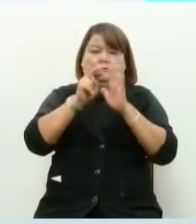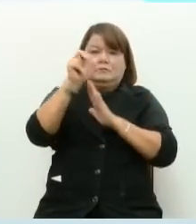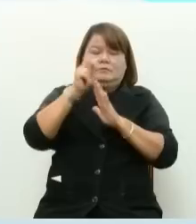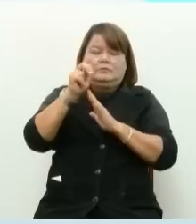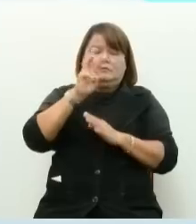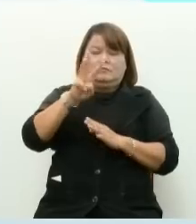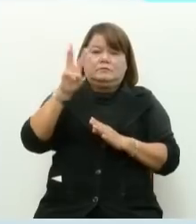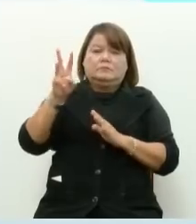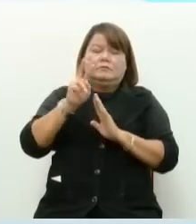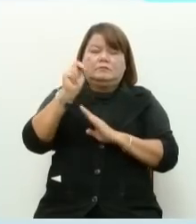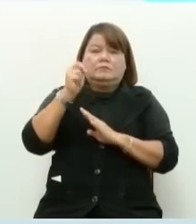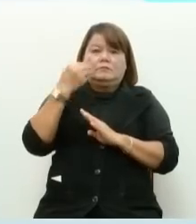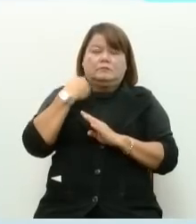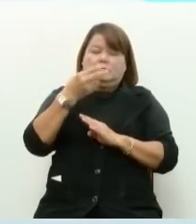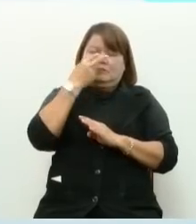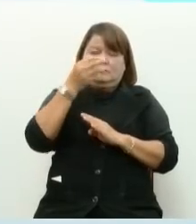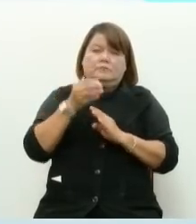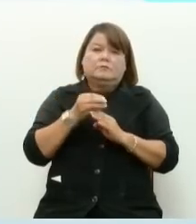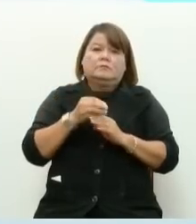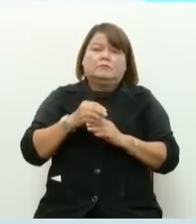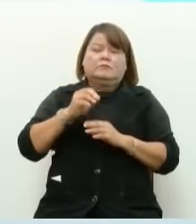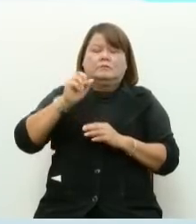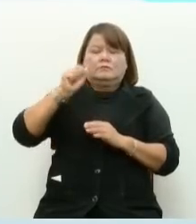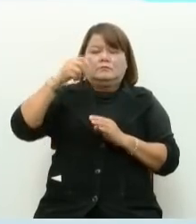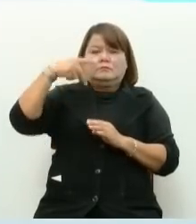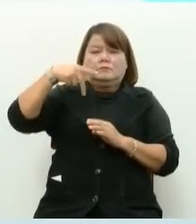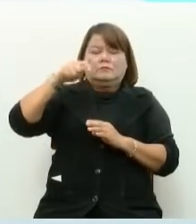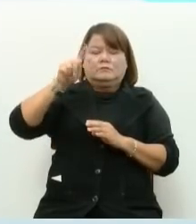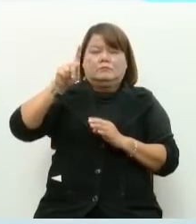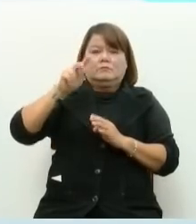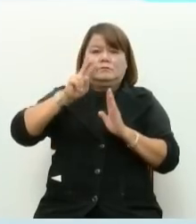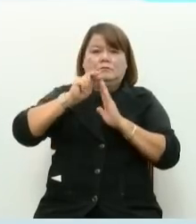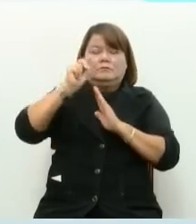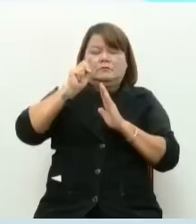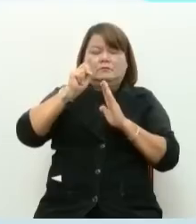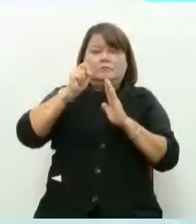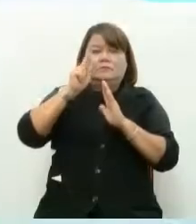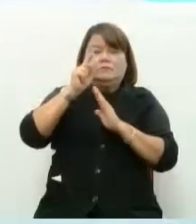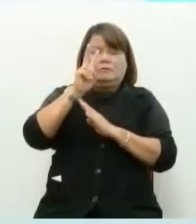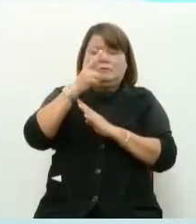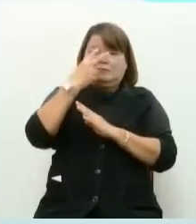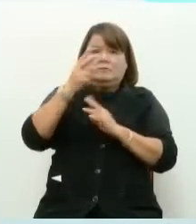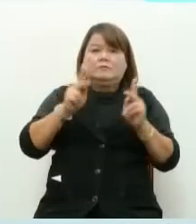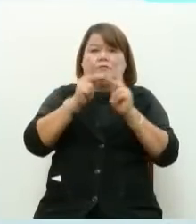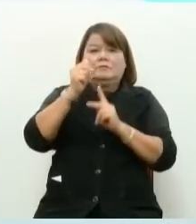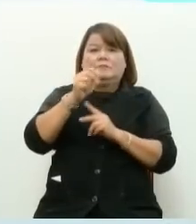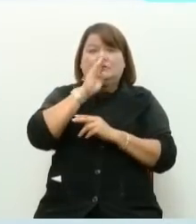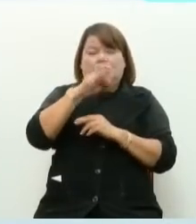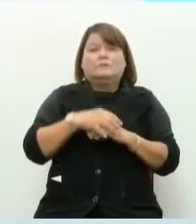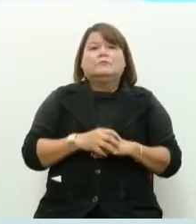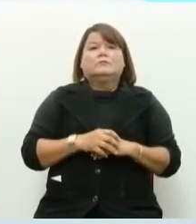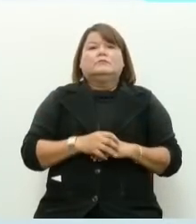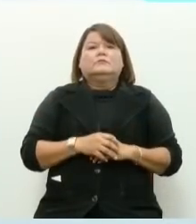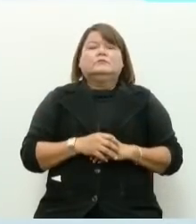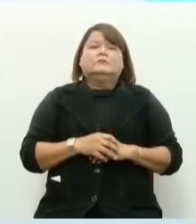www.nan2.go.th นะคะหรือจากช่องทางการติดต่อของสปป.น่านเขต2นั่นเองค่ะนี่ก็คืออีกหนึ่งกิจกรรมดีๆที่มาบอกกล่าวกับทุกท่านในครั้งนี้ด้วยนะ